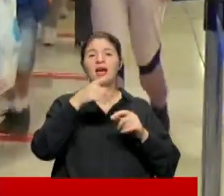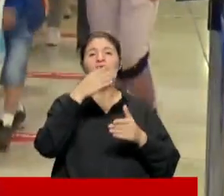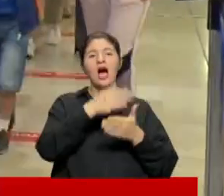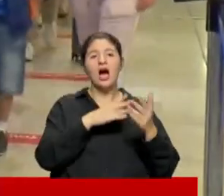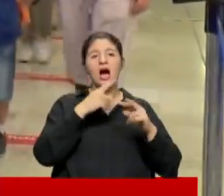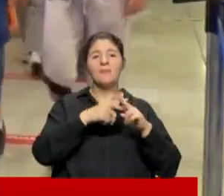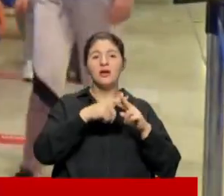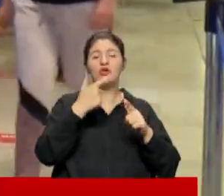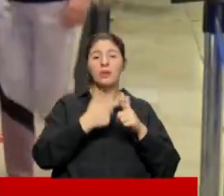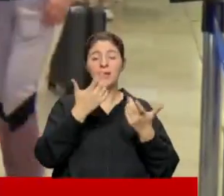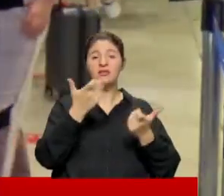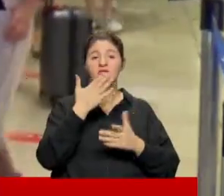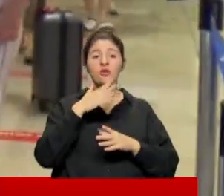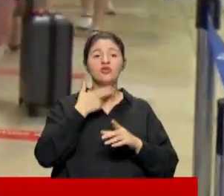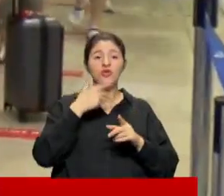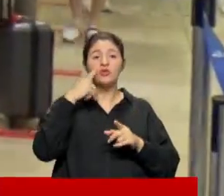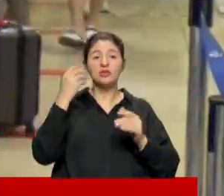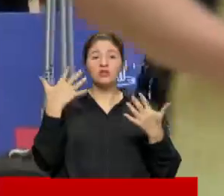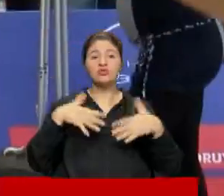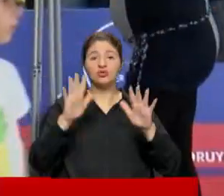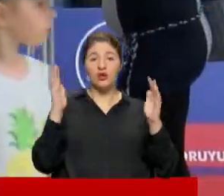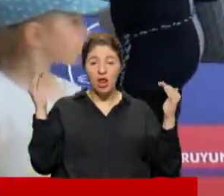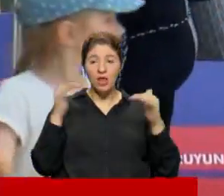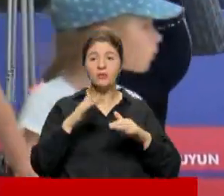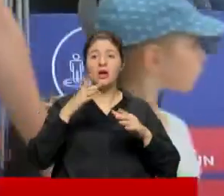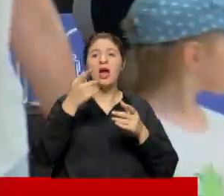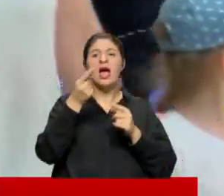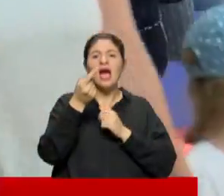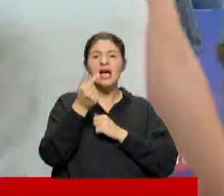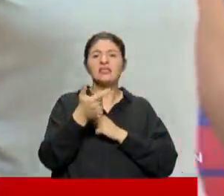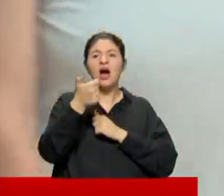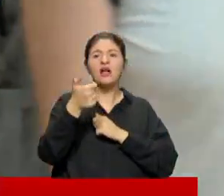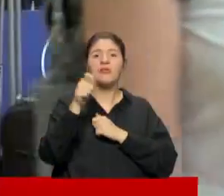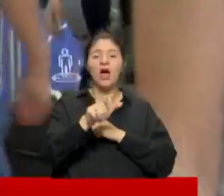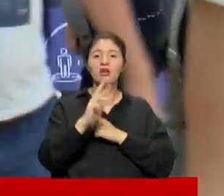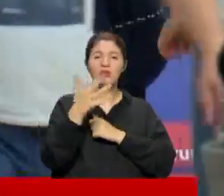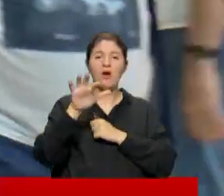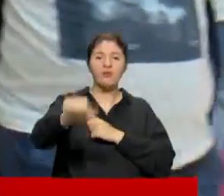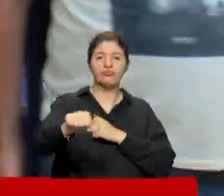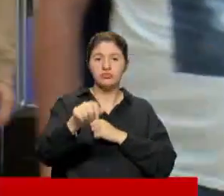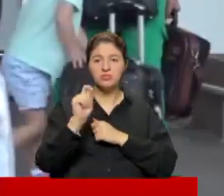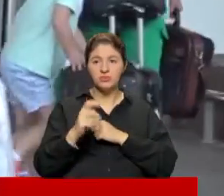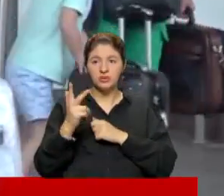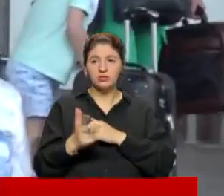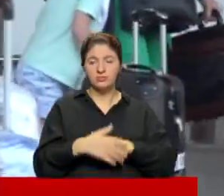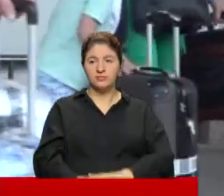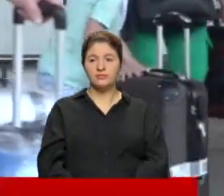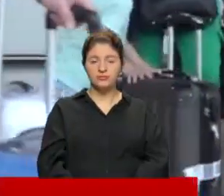bile yer kalmadı Rusya ve Ukrayna'dan gelen göç dalgası pansiyonlarda bile minimum 6 aya kadar rezervasyon sürelerini